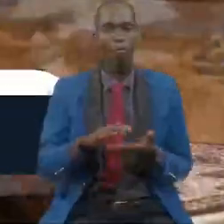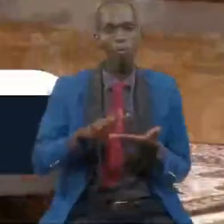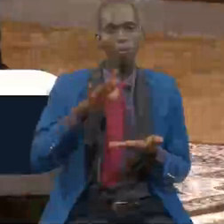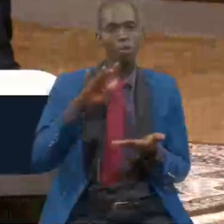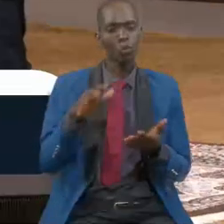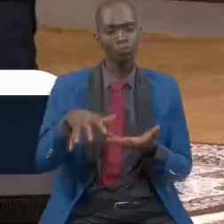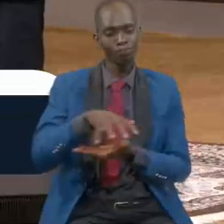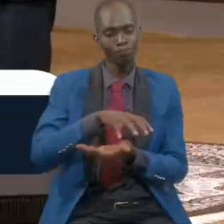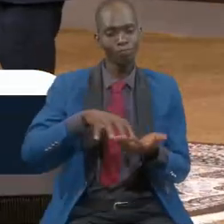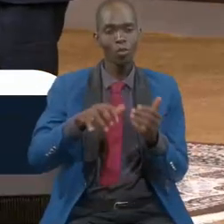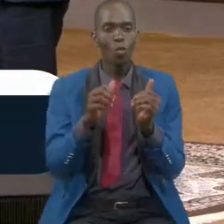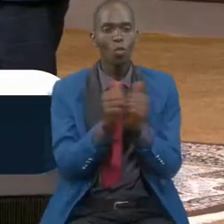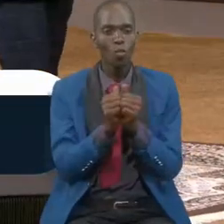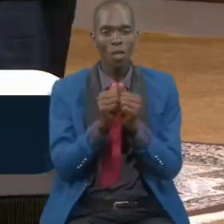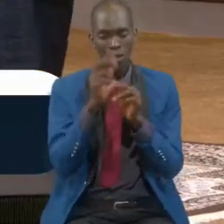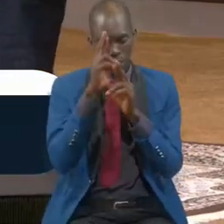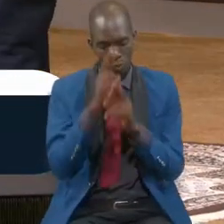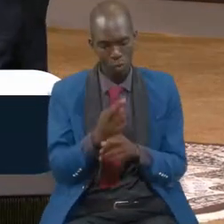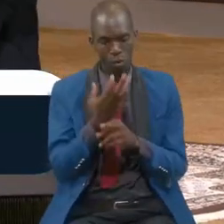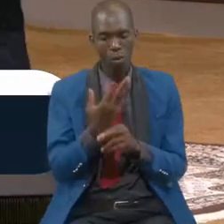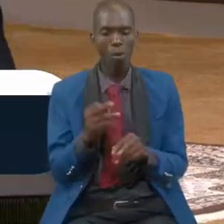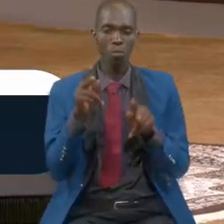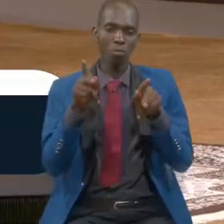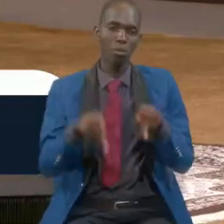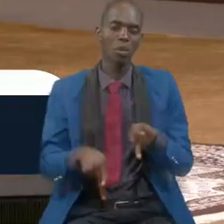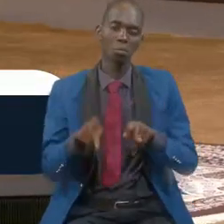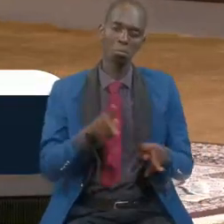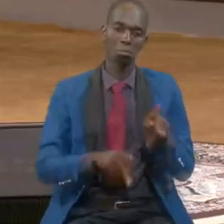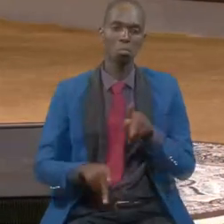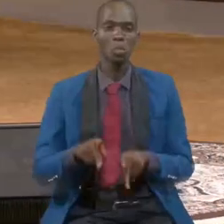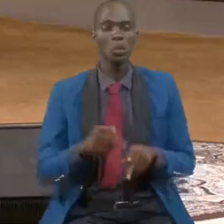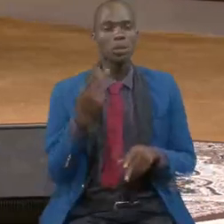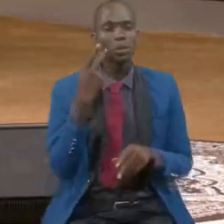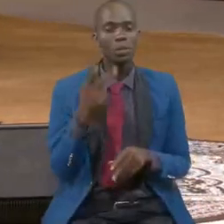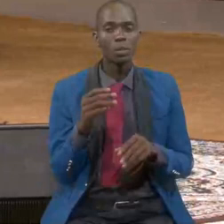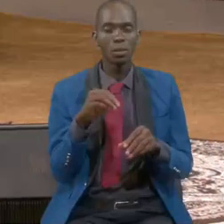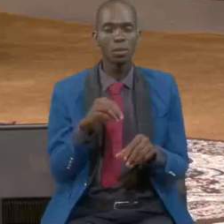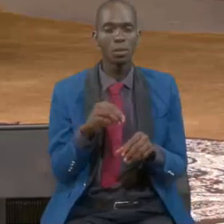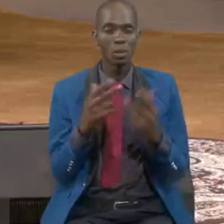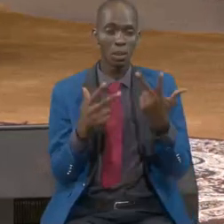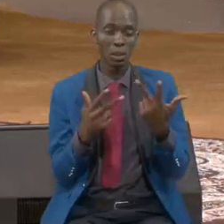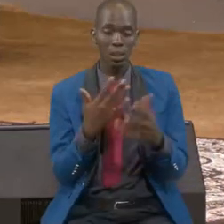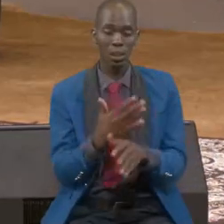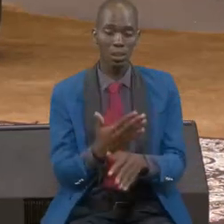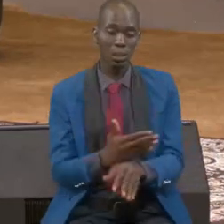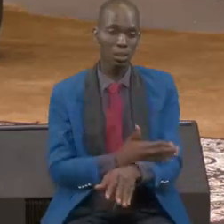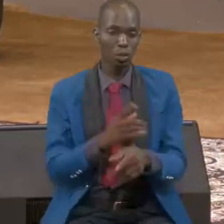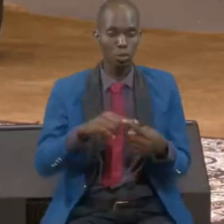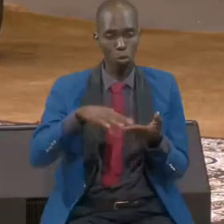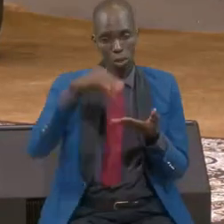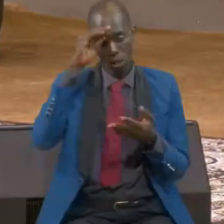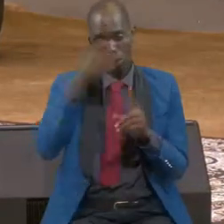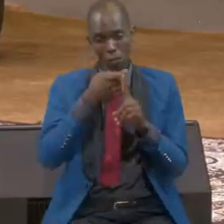toute acception de personne. Nous allons voir trois sessions